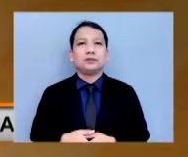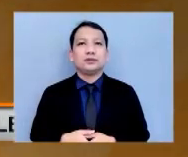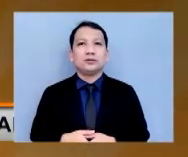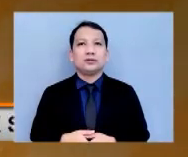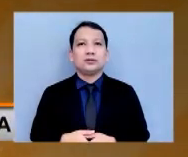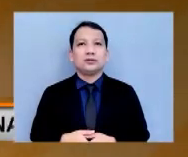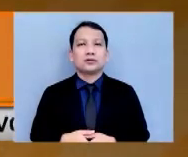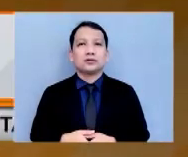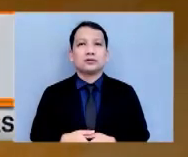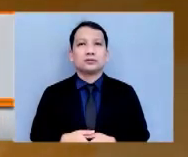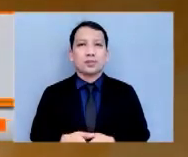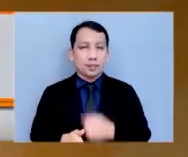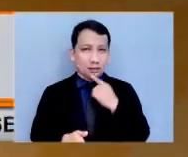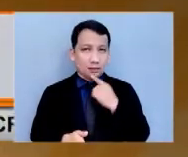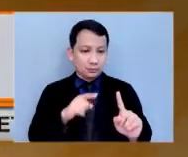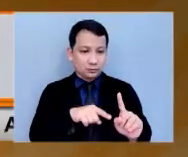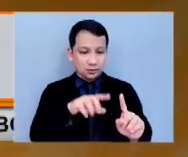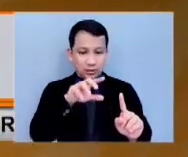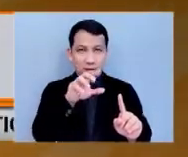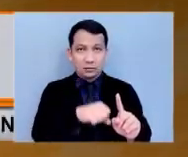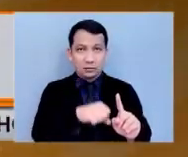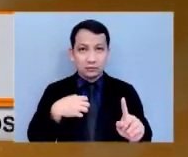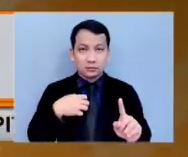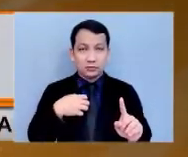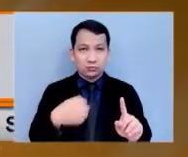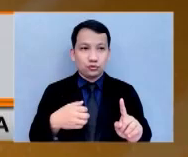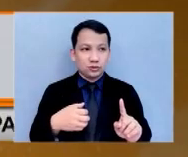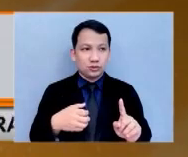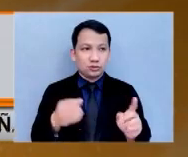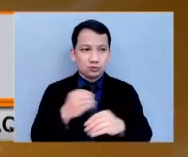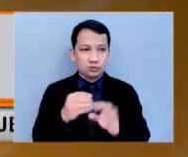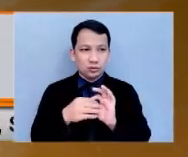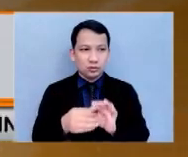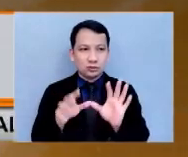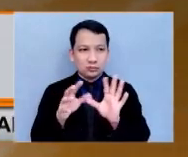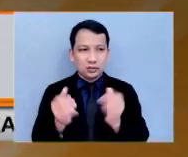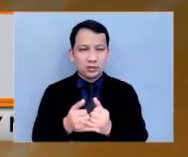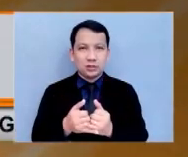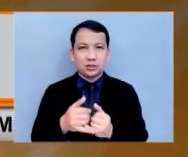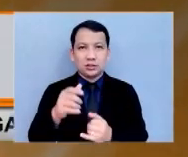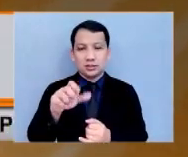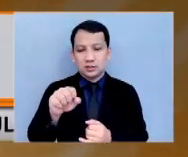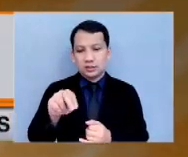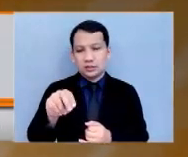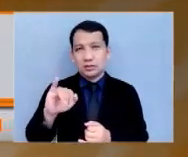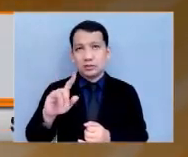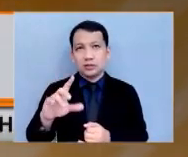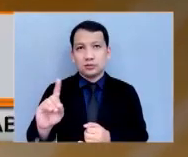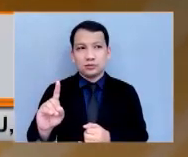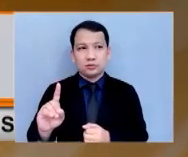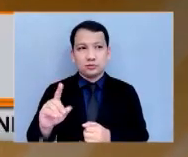Agad na dinakip ng mga pulis ang lalaking ito sa kanyang bahay sa by-bus operation sa Barangay San Isidro, Quezon City kahapon. Ang